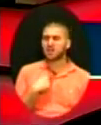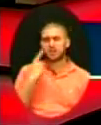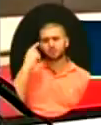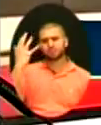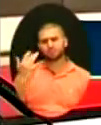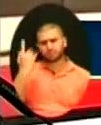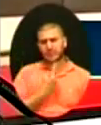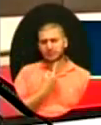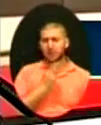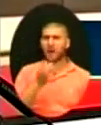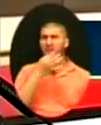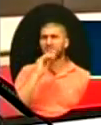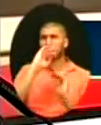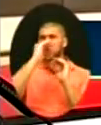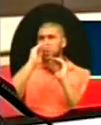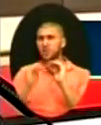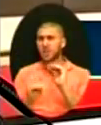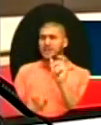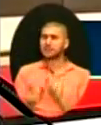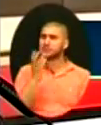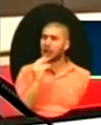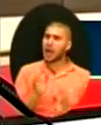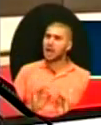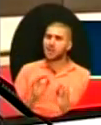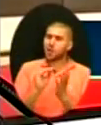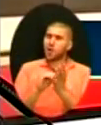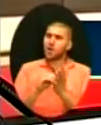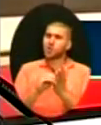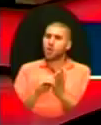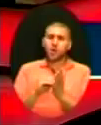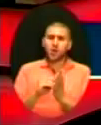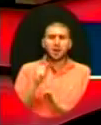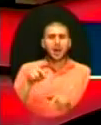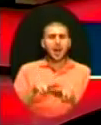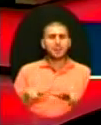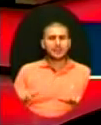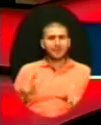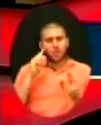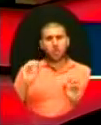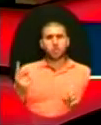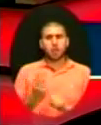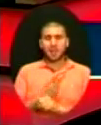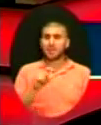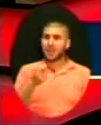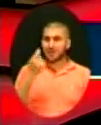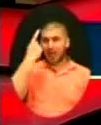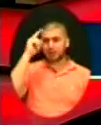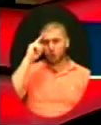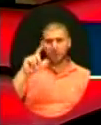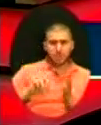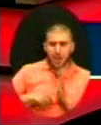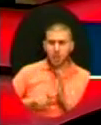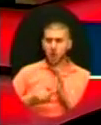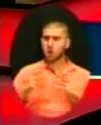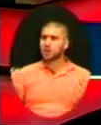חשבתי לעצמי על סדר העדיפות של האזרחים בישראל, שעדיין לא הגיע למצב נורמלי, שדווקא ההמצאות